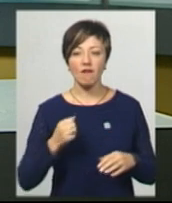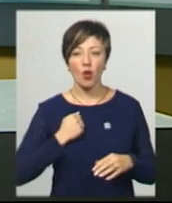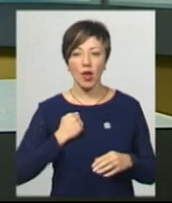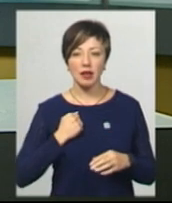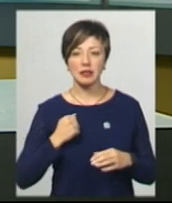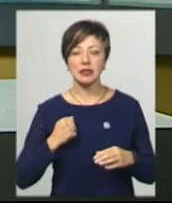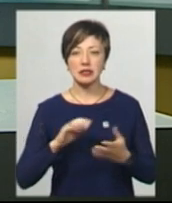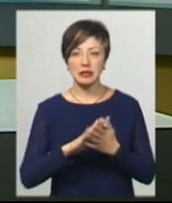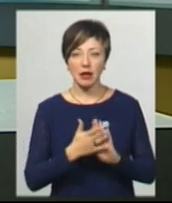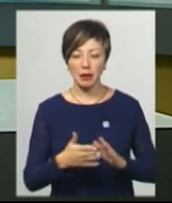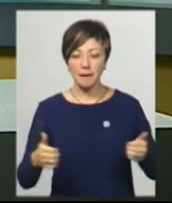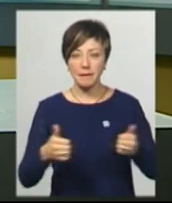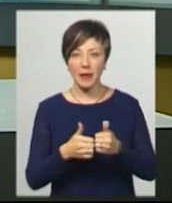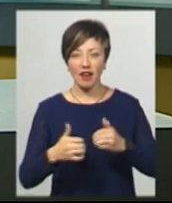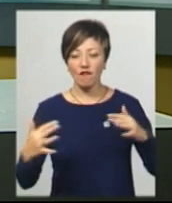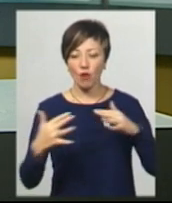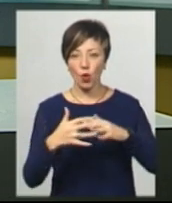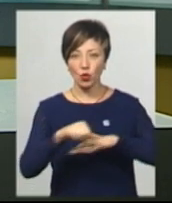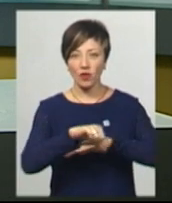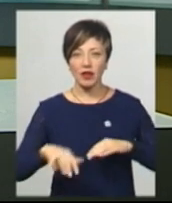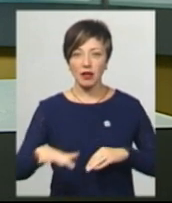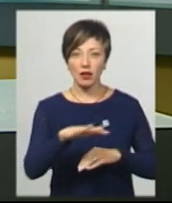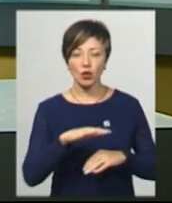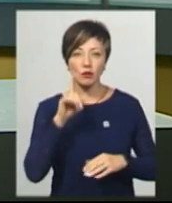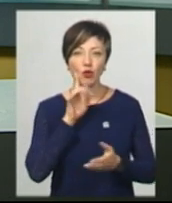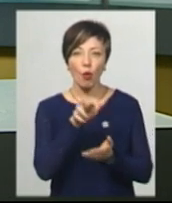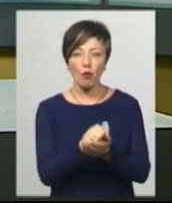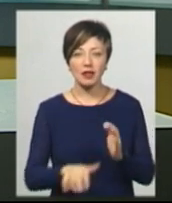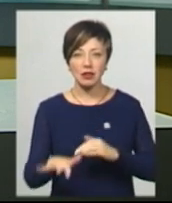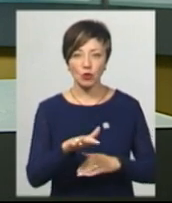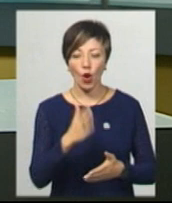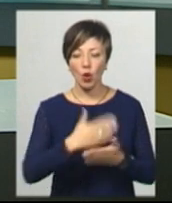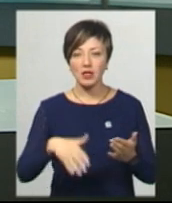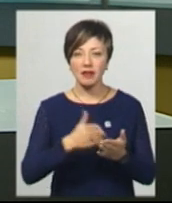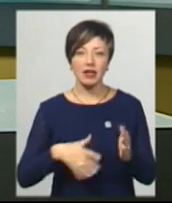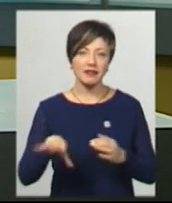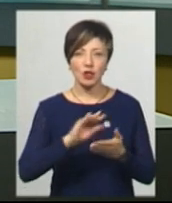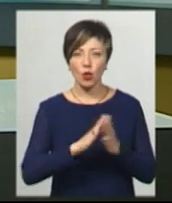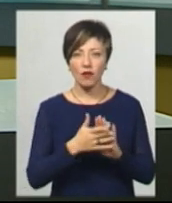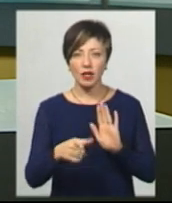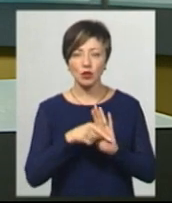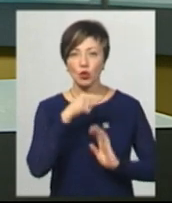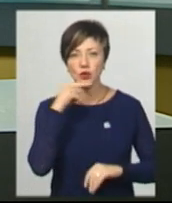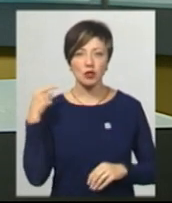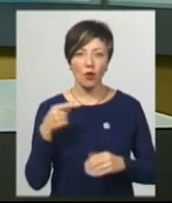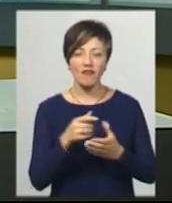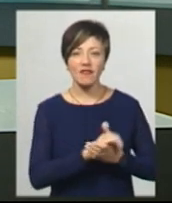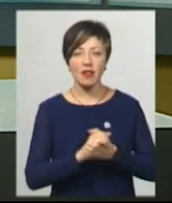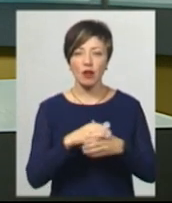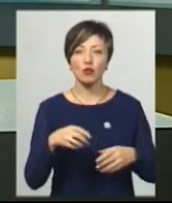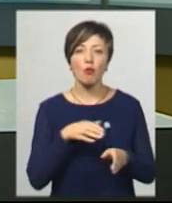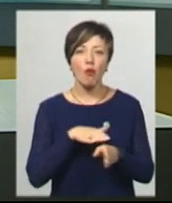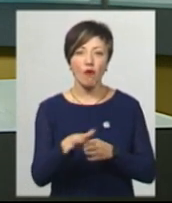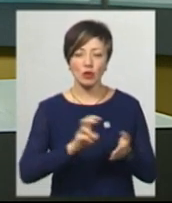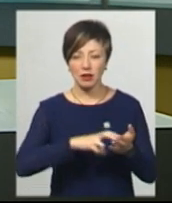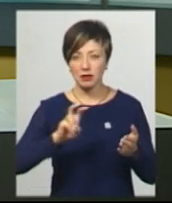у прифронтових територіях і блокаду тимчасово окупованих територій, розірвати усі договори з Російською Федерацією до повної